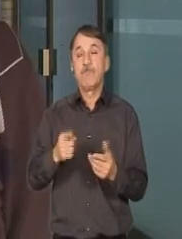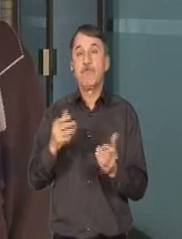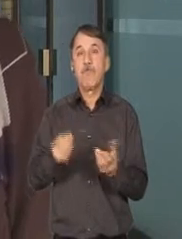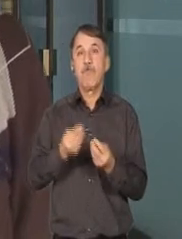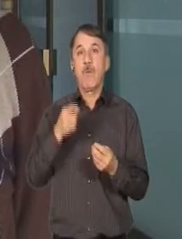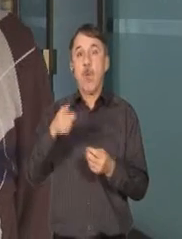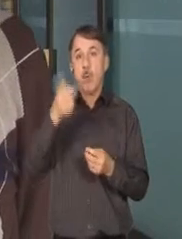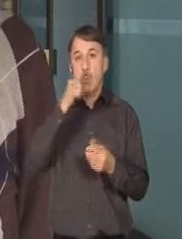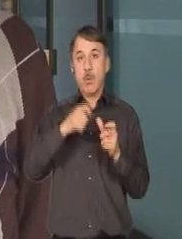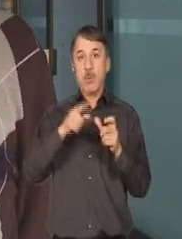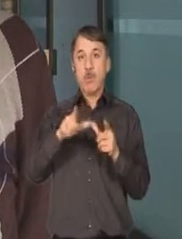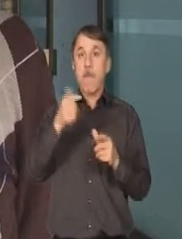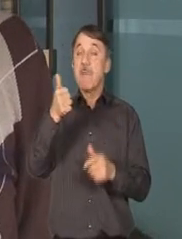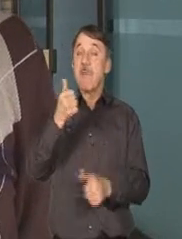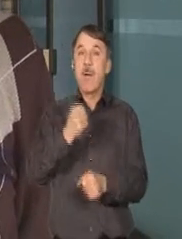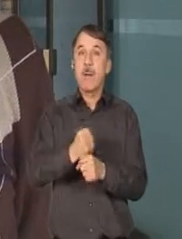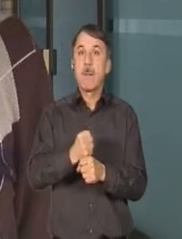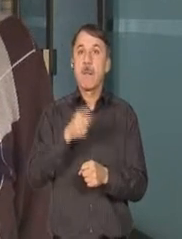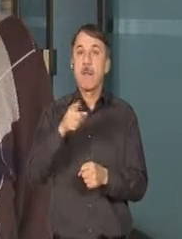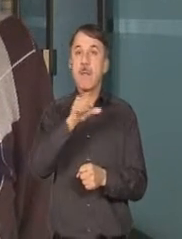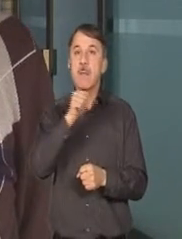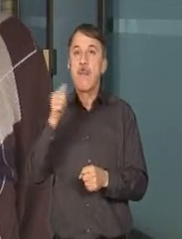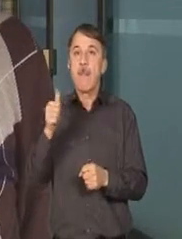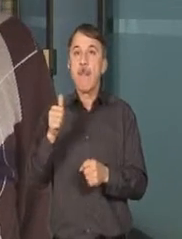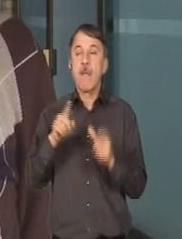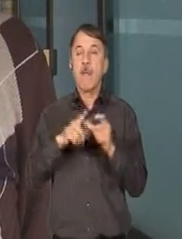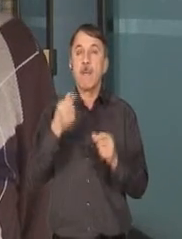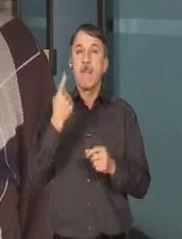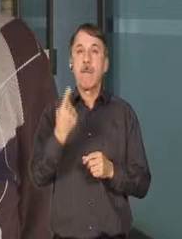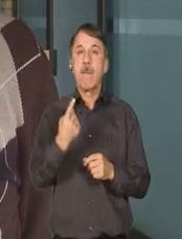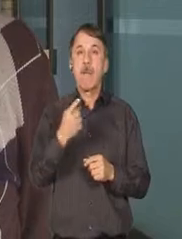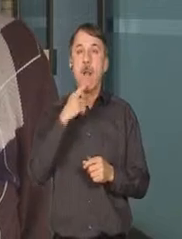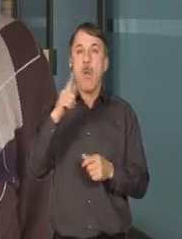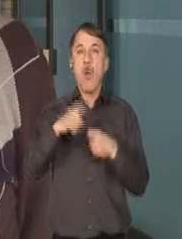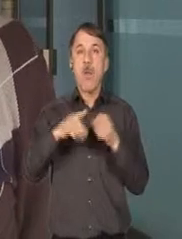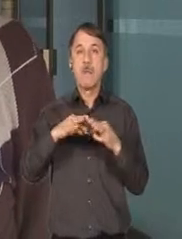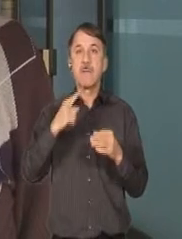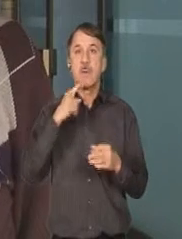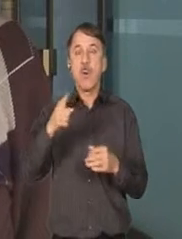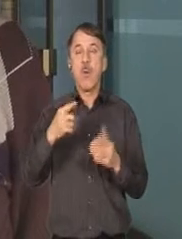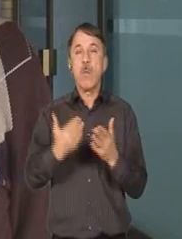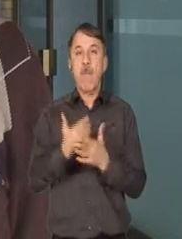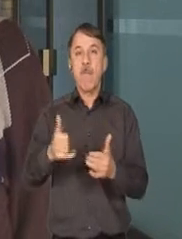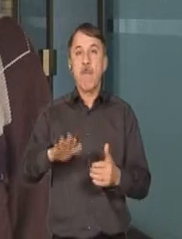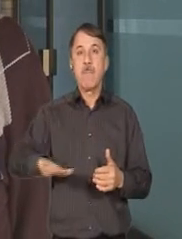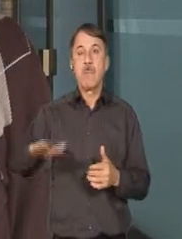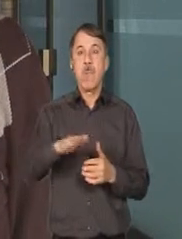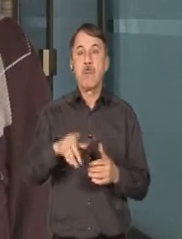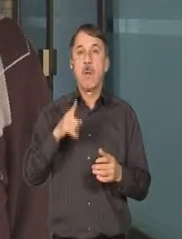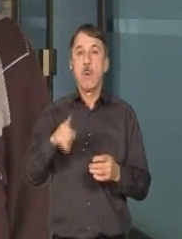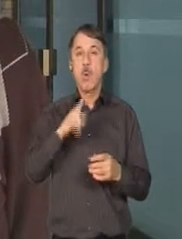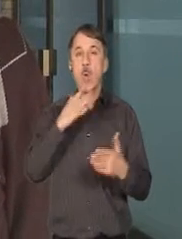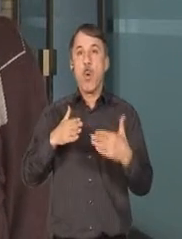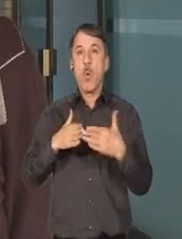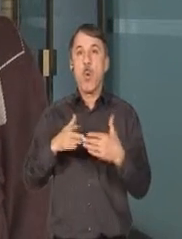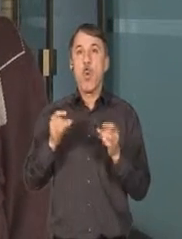im nije mesto. Ono što će se prvo raditi je jedna lokacija na Limanu 4, to